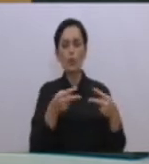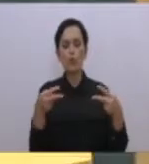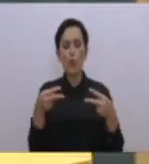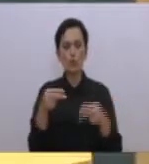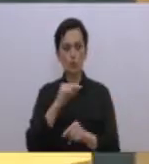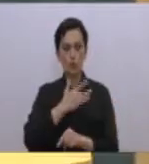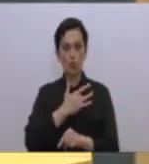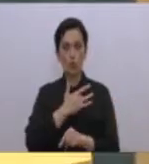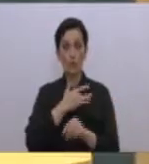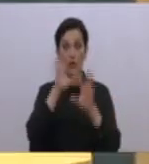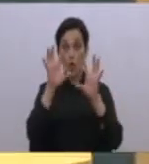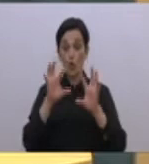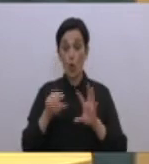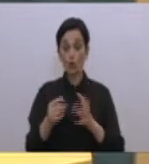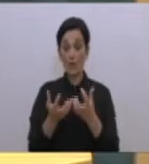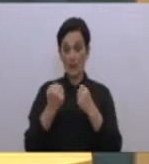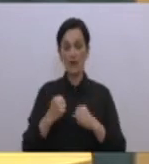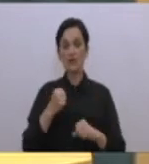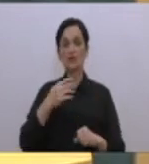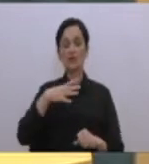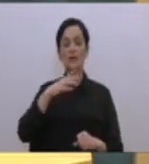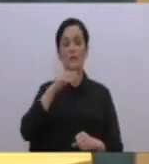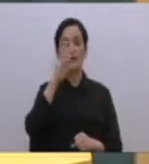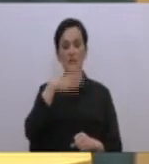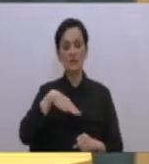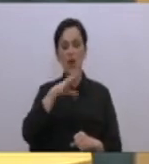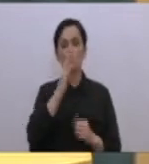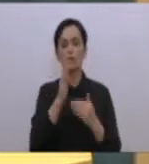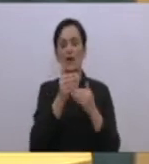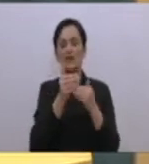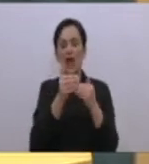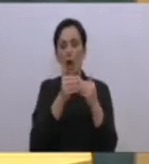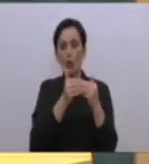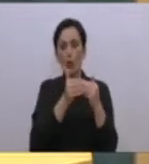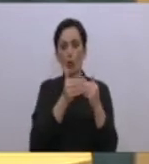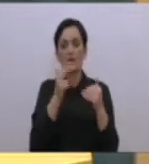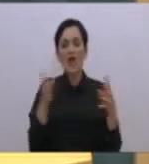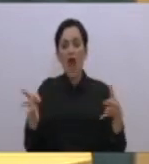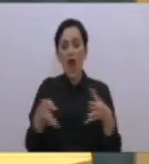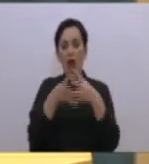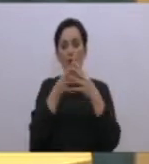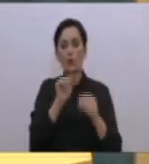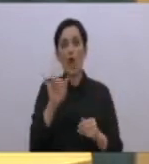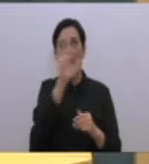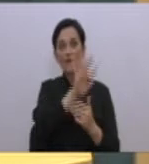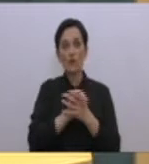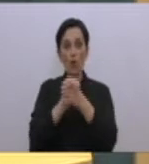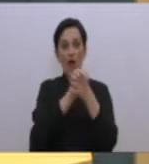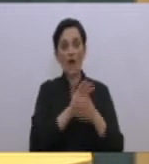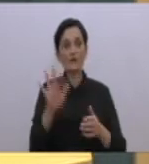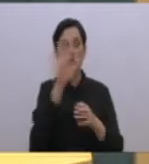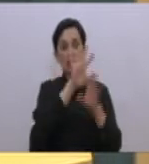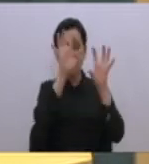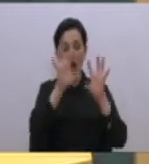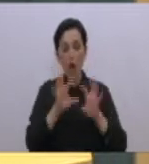გულისხმობს. Კოდექსის მიღებით საქართველოს საახსრულებო კანონმდებლობა დაუახლოვდება და ჰარმონიზებული იქნება ევროკავშირის ქვეყნების